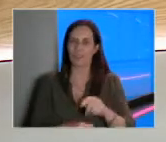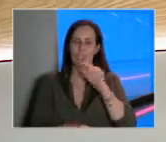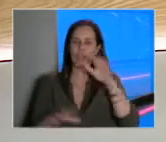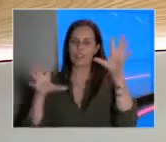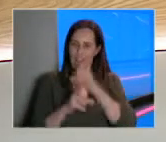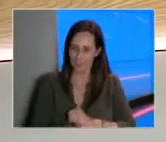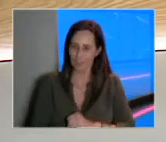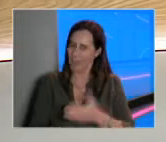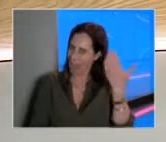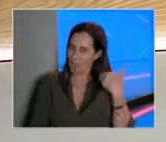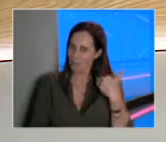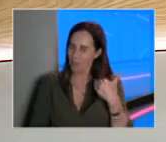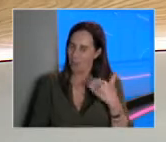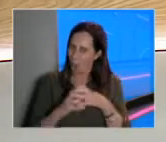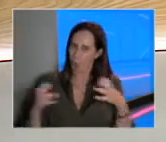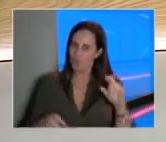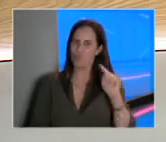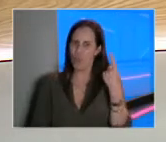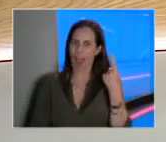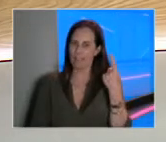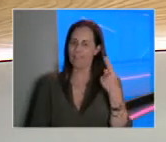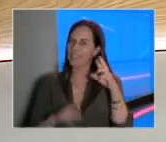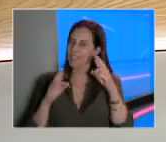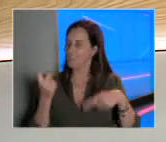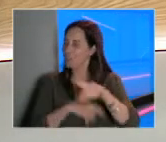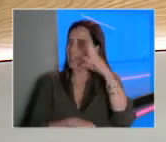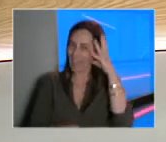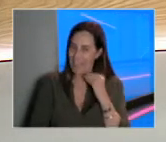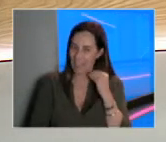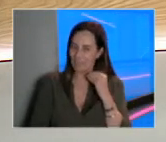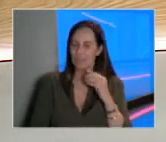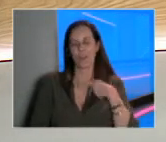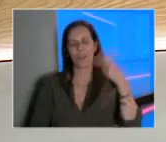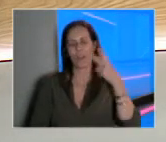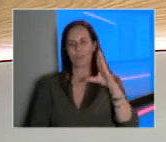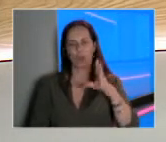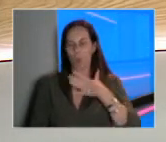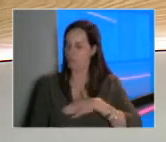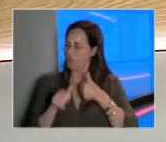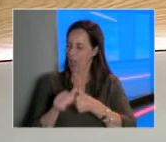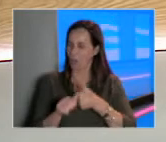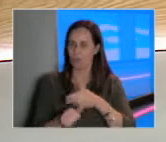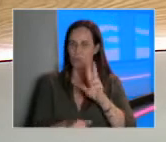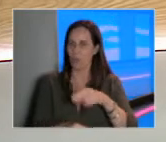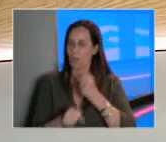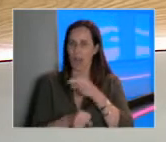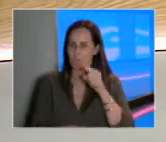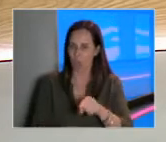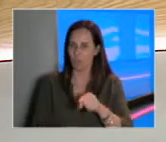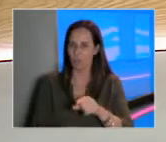ציוצי ערב, היינו ארוכים היום, שעה, נקווה שנהניתם, אנחנו כמובן, אם אתם רוצים לעקוב אחרינו, אתם יכולים לעשות